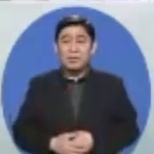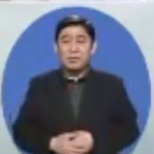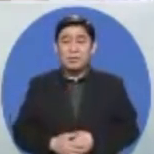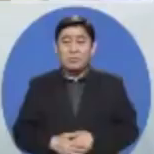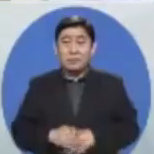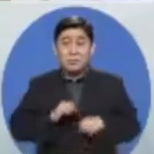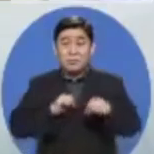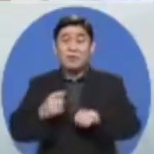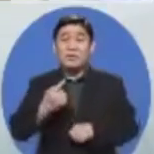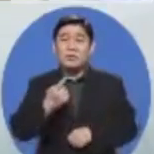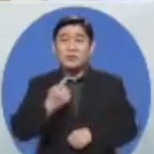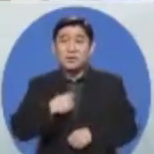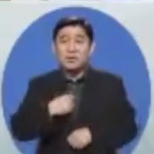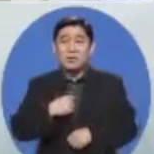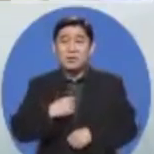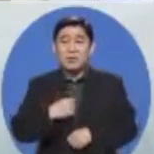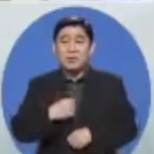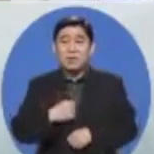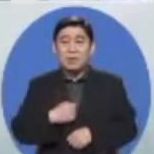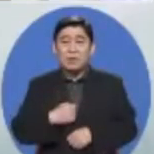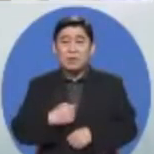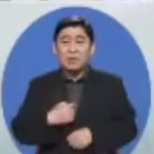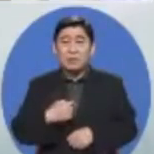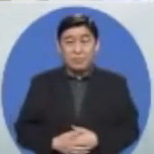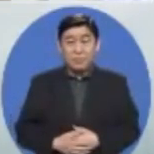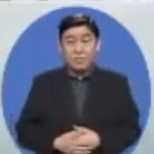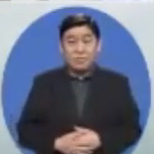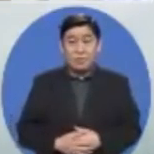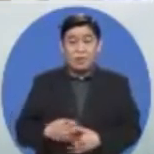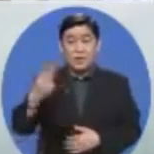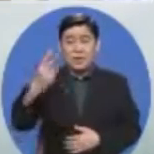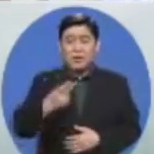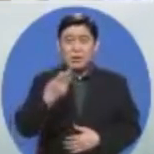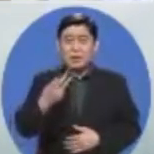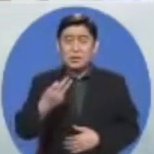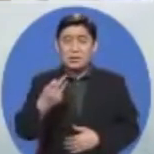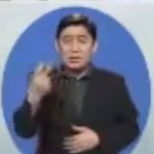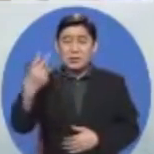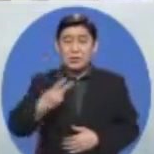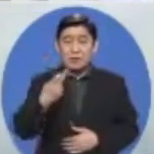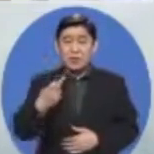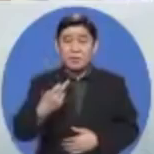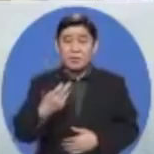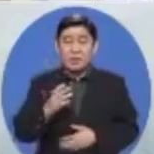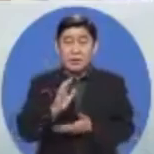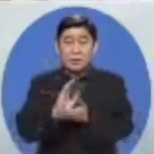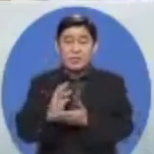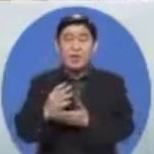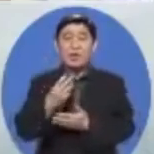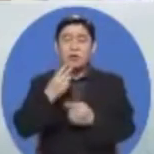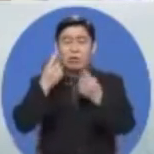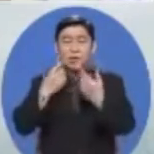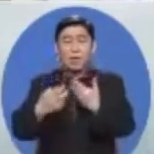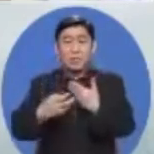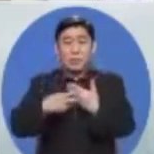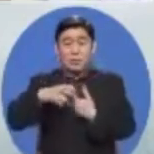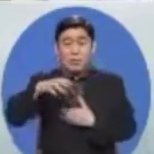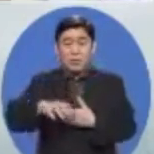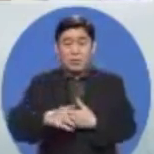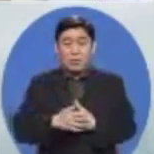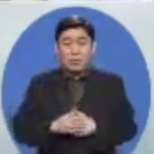그동안 활동했습니까? 활동이라기보다도. 한 번도 안 들어갔습니다. 2012년 4월에 분당 서울대학교병원에서 분당